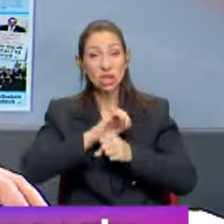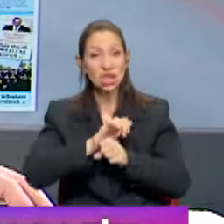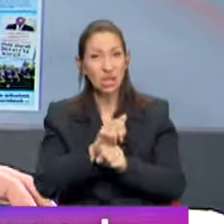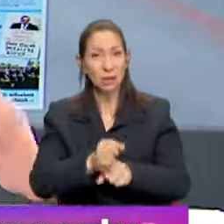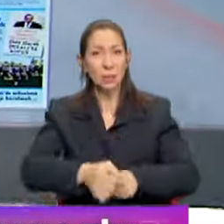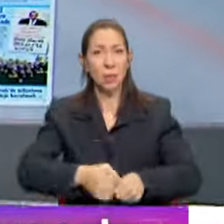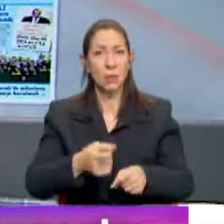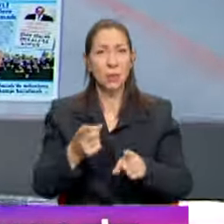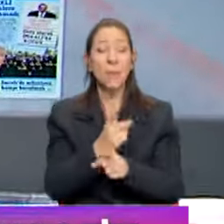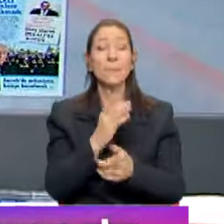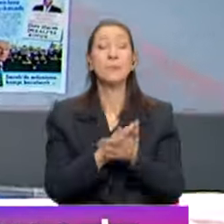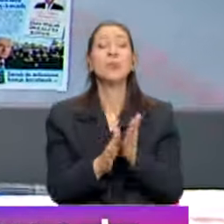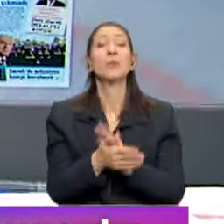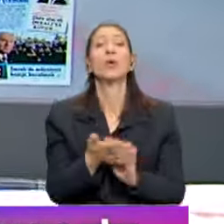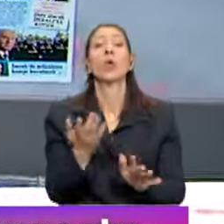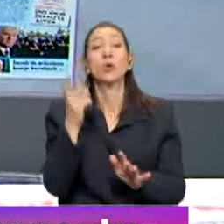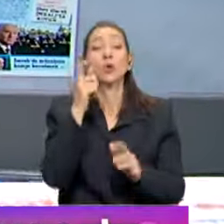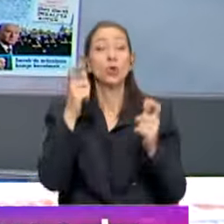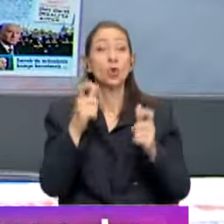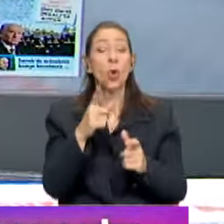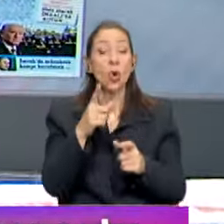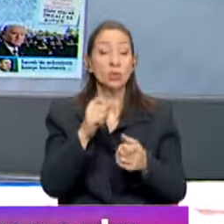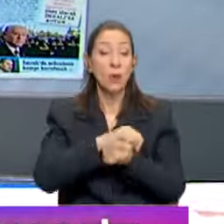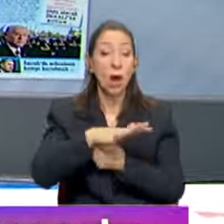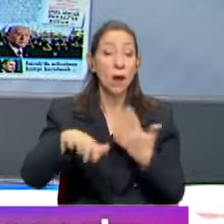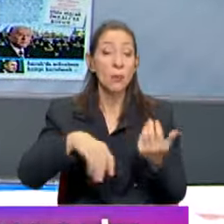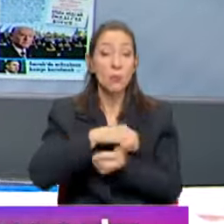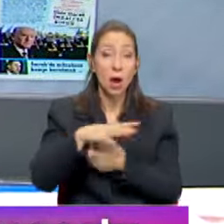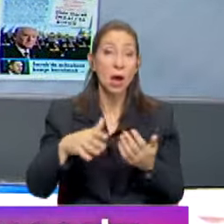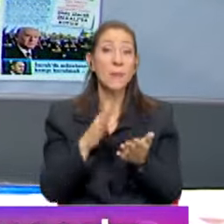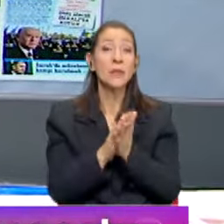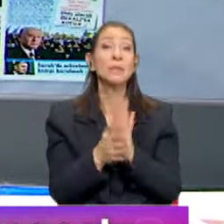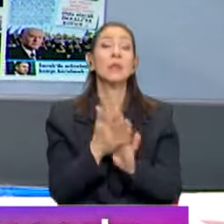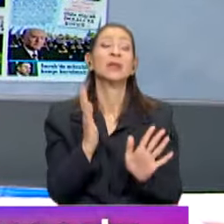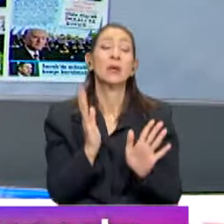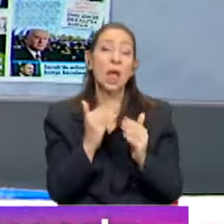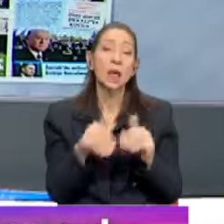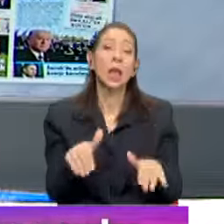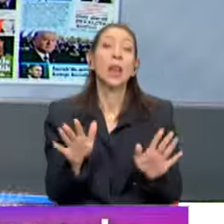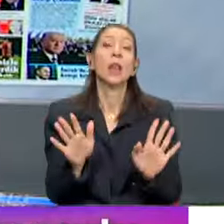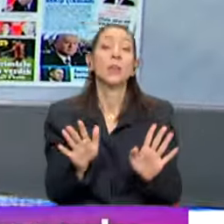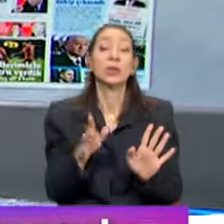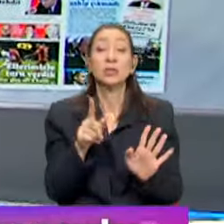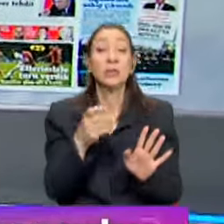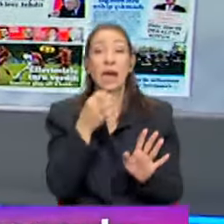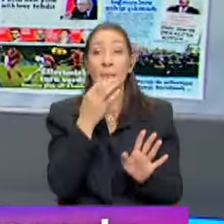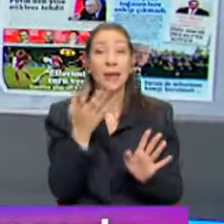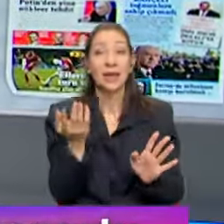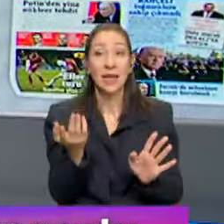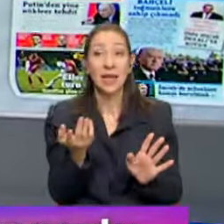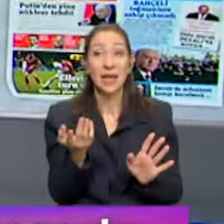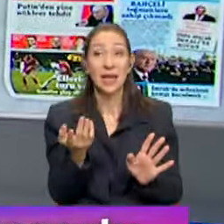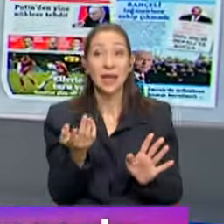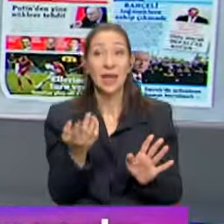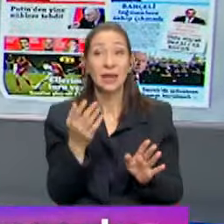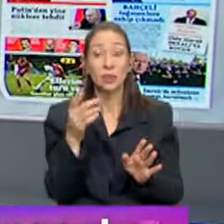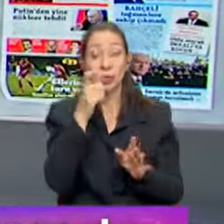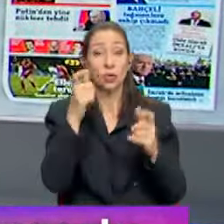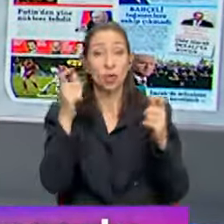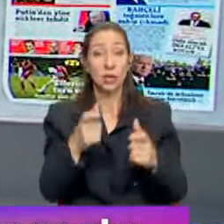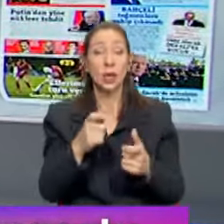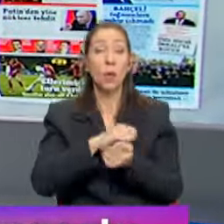olayları bitmiyor. Zaten memleketteki o şiddet sarmalının bir türlü önüne geçilemiyor. Sıradaki haber de